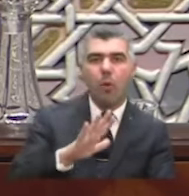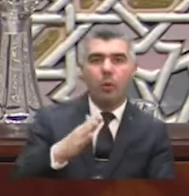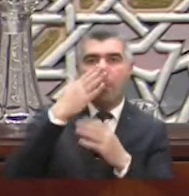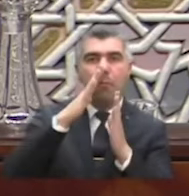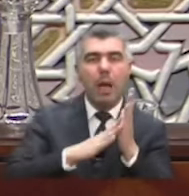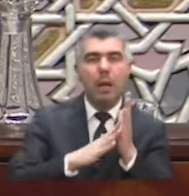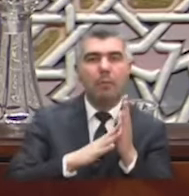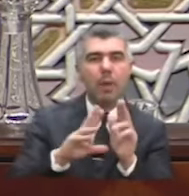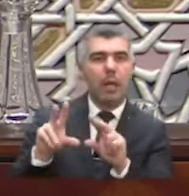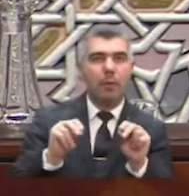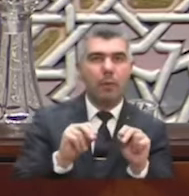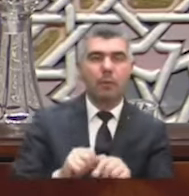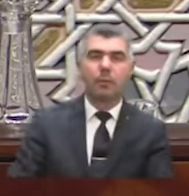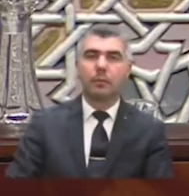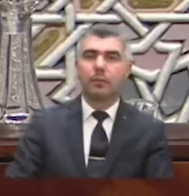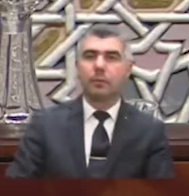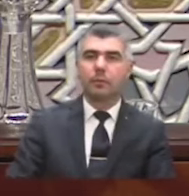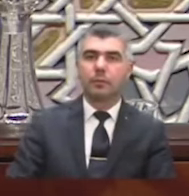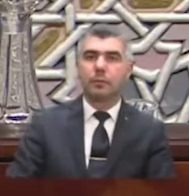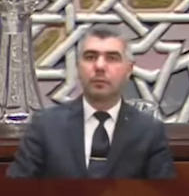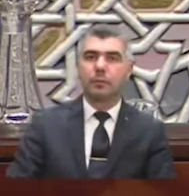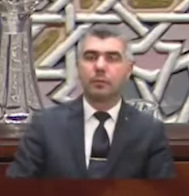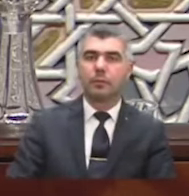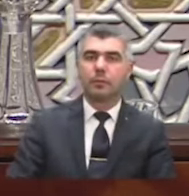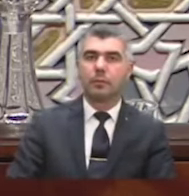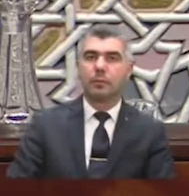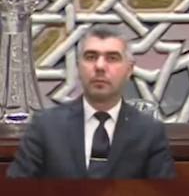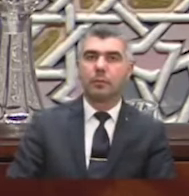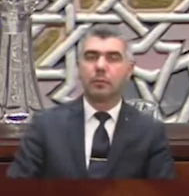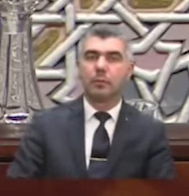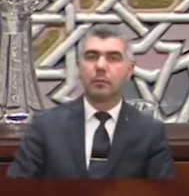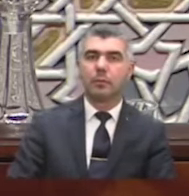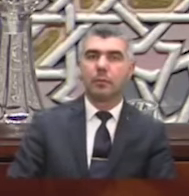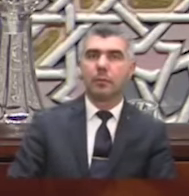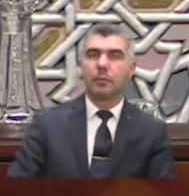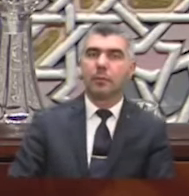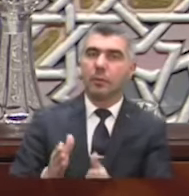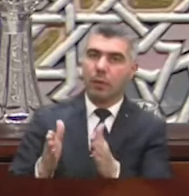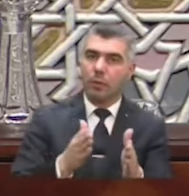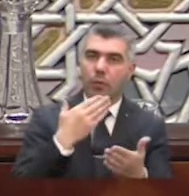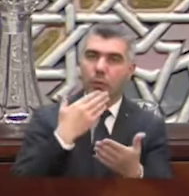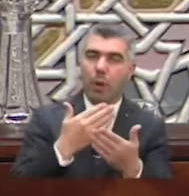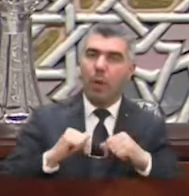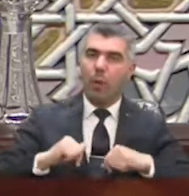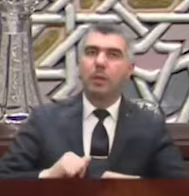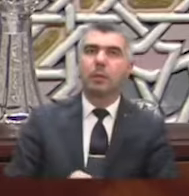المغاربة، لا أحد من حقه أن يدافع عنهم بحيث هو أكثر منا. شكرا. شكرا سيدة